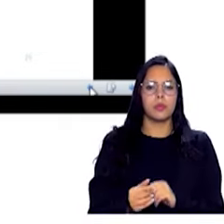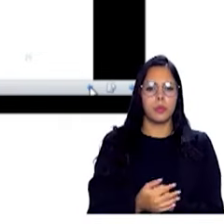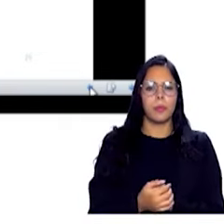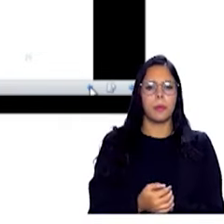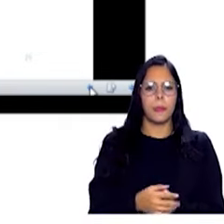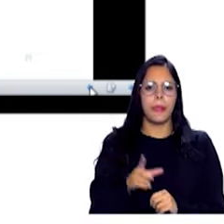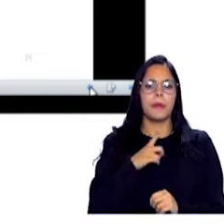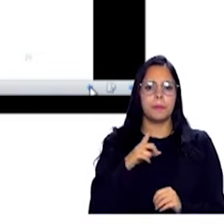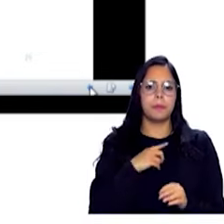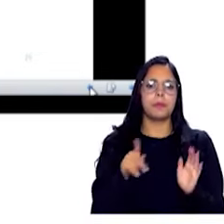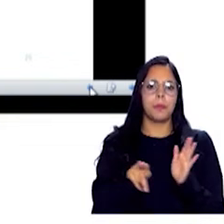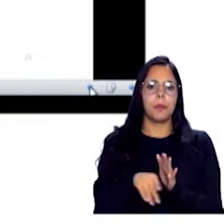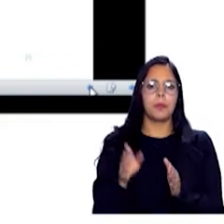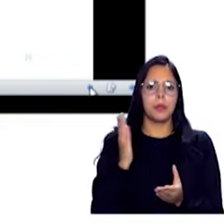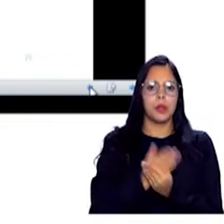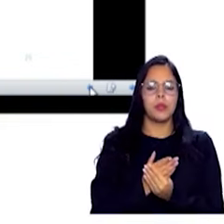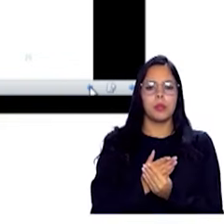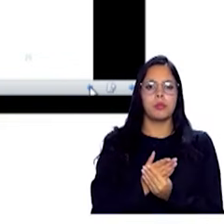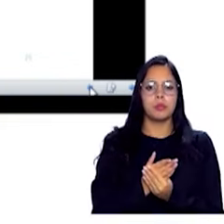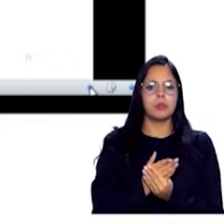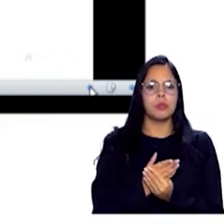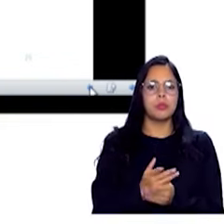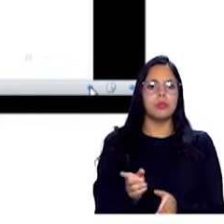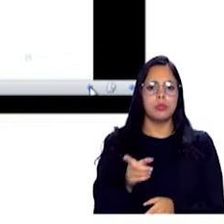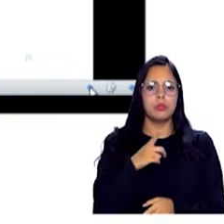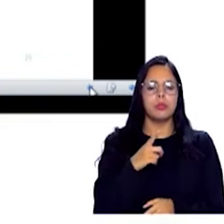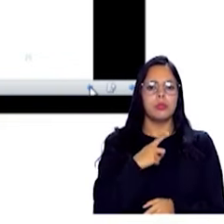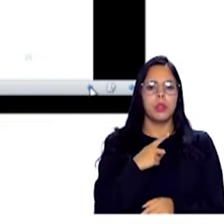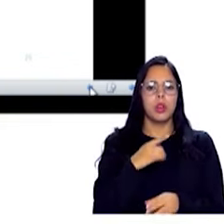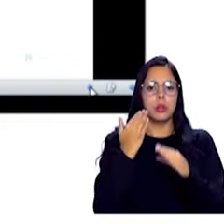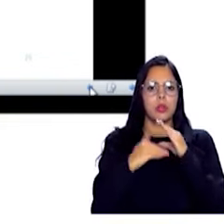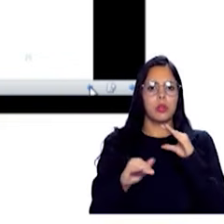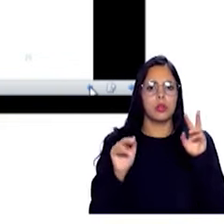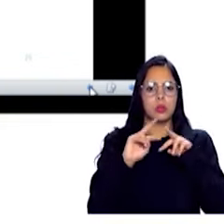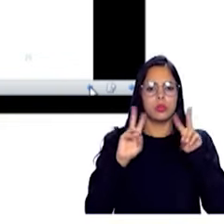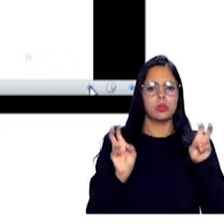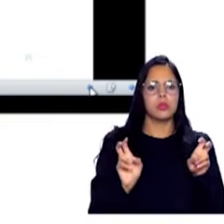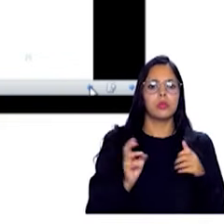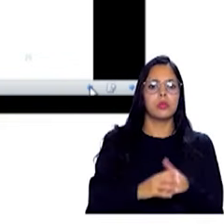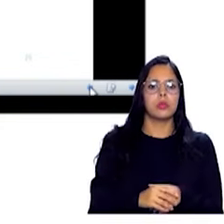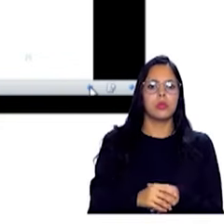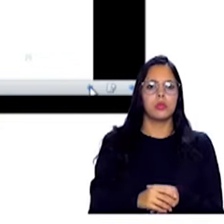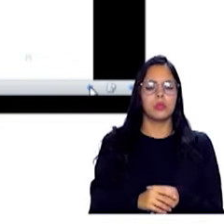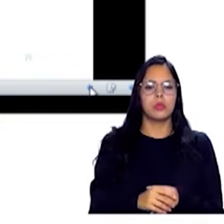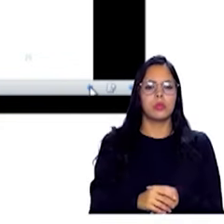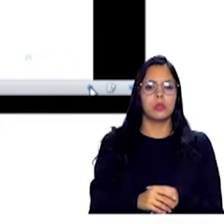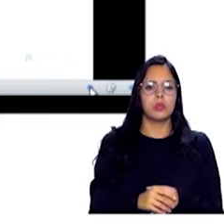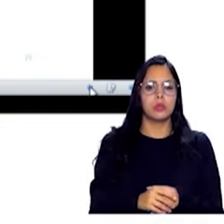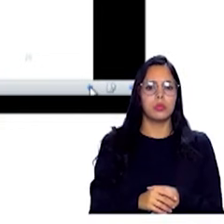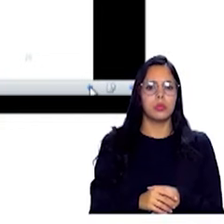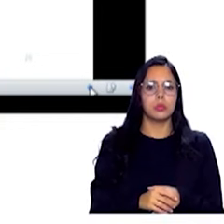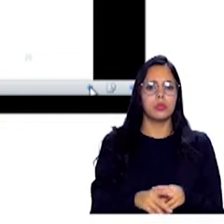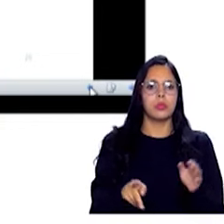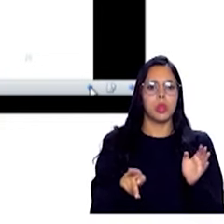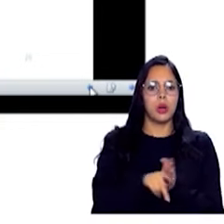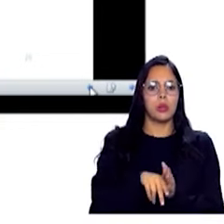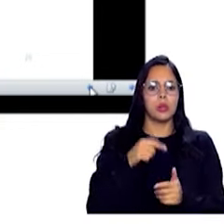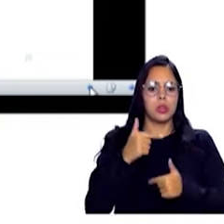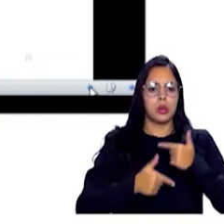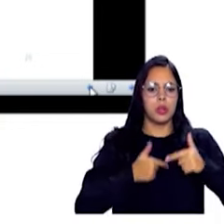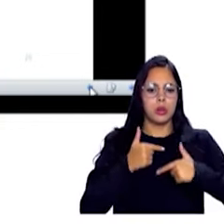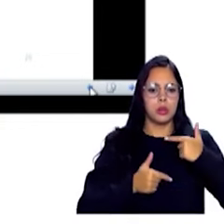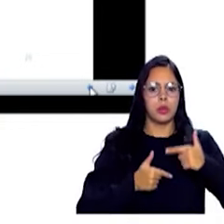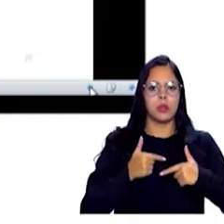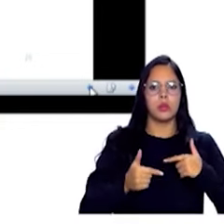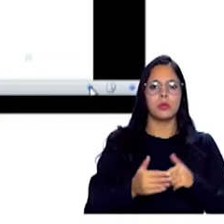del quale stata rimessa la questione cio Nel processo da cui nato e dunque per Il Giudice che ha disposto Il rinvio e anche per quelli successivi Nei gradi